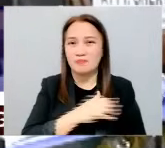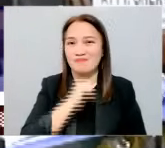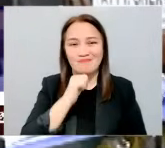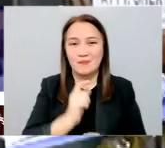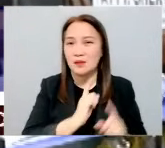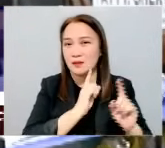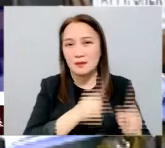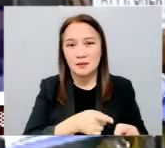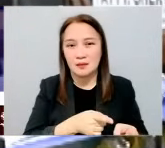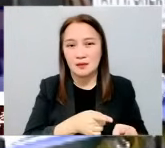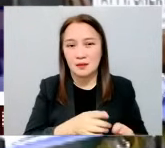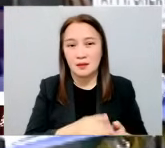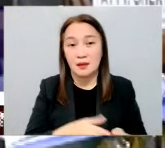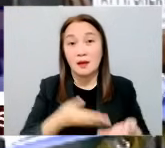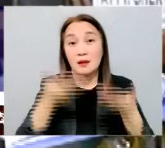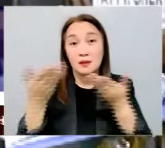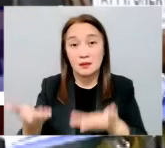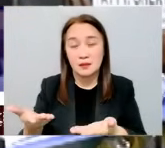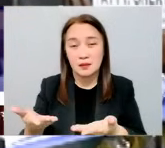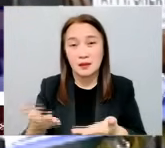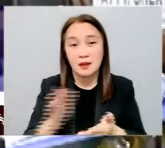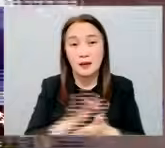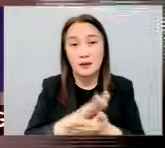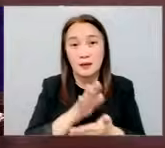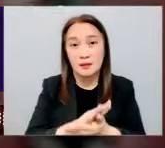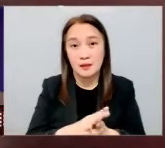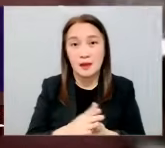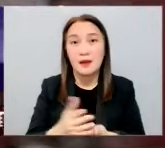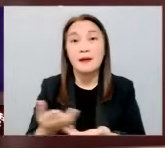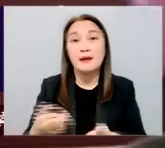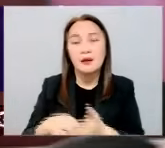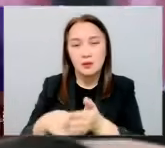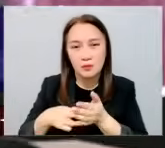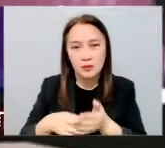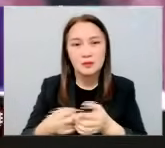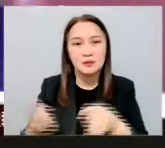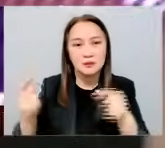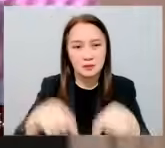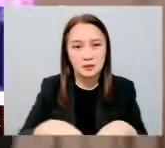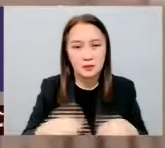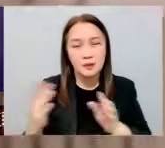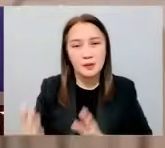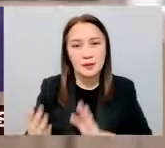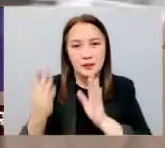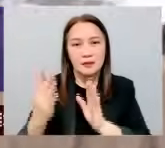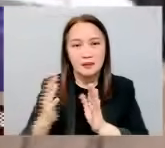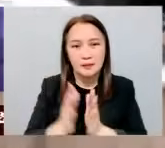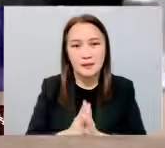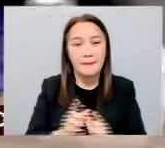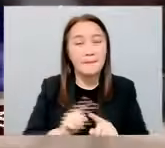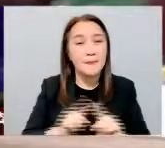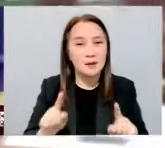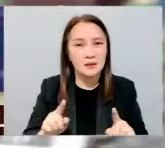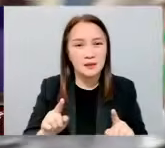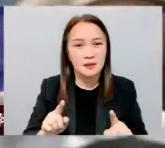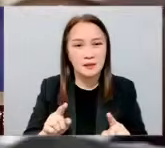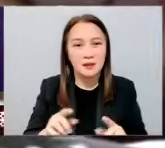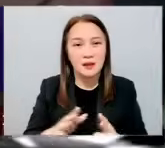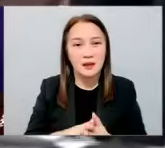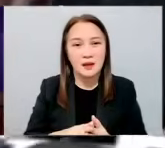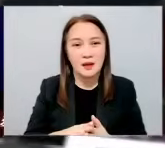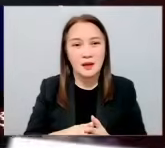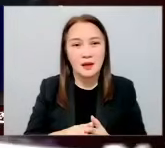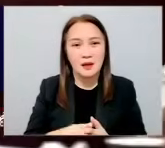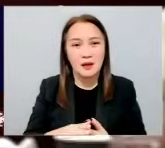muling nag-issue ngina ang komite para humarap sila kabil yan muling iginiit ng house committee and good government and